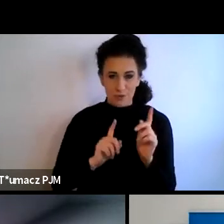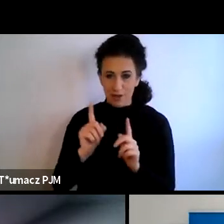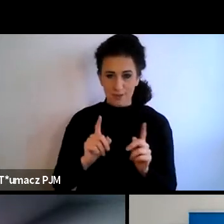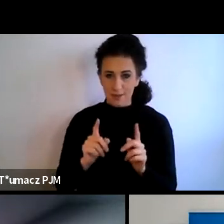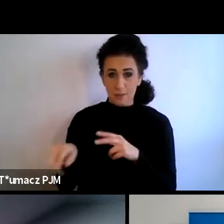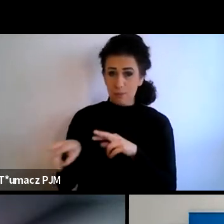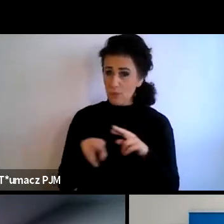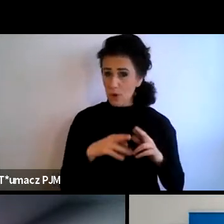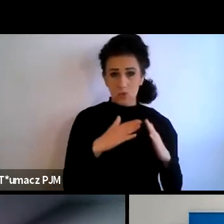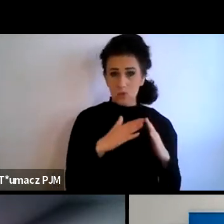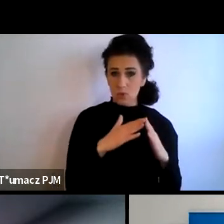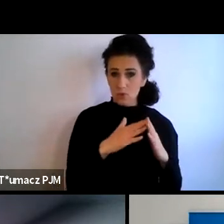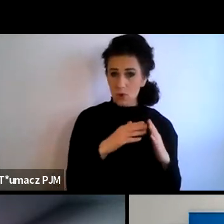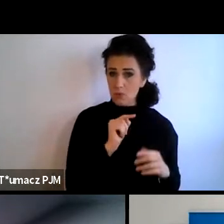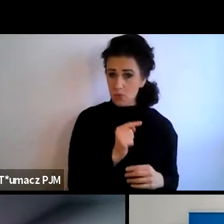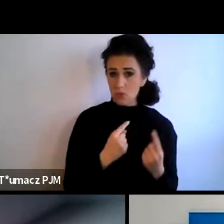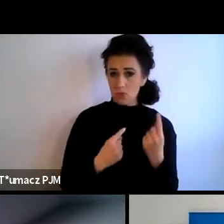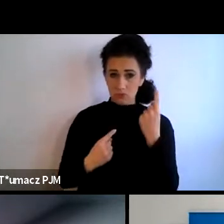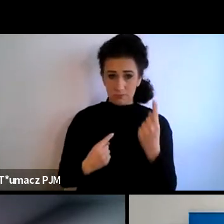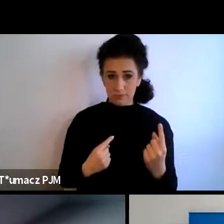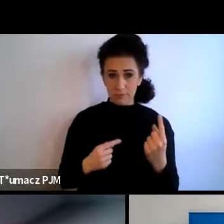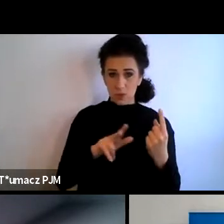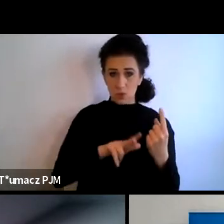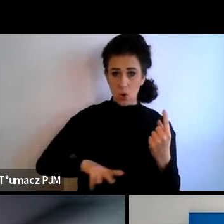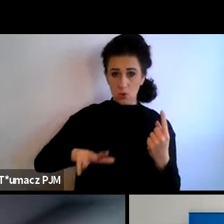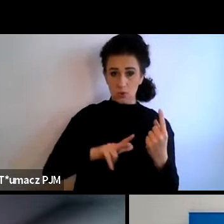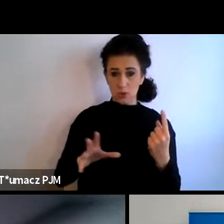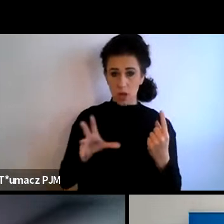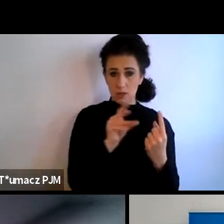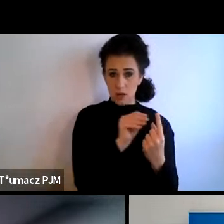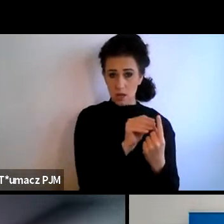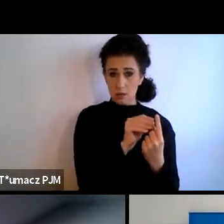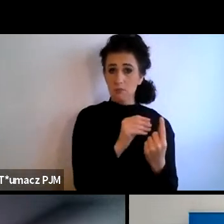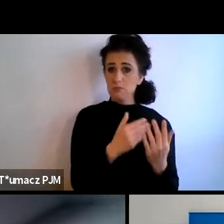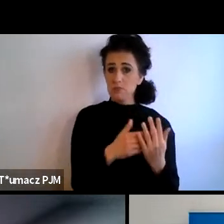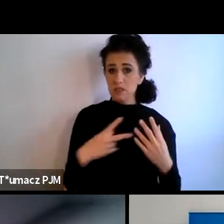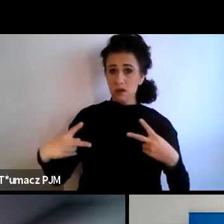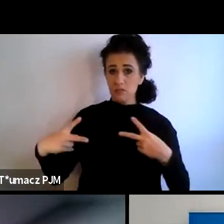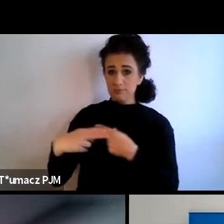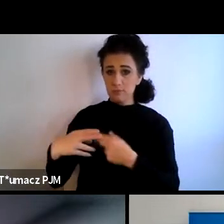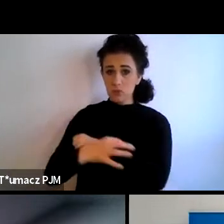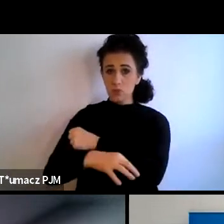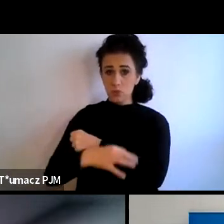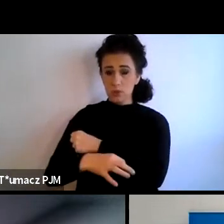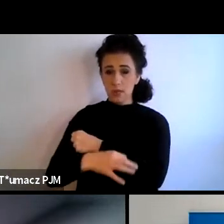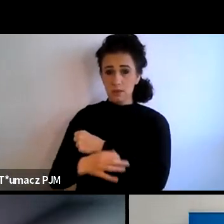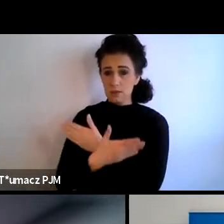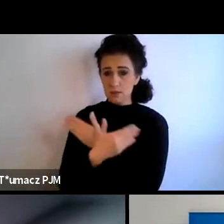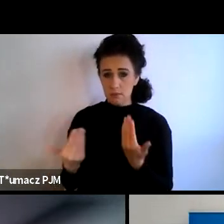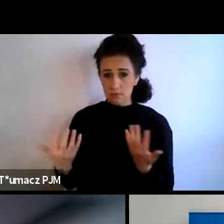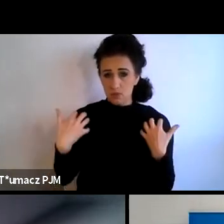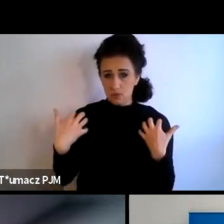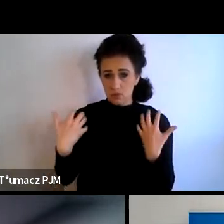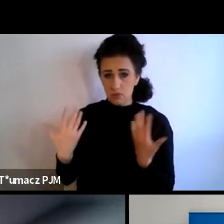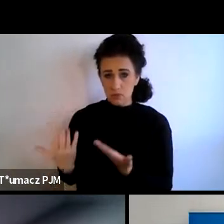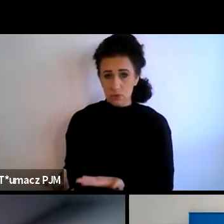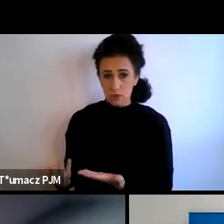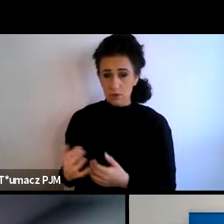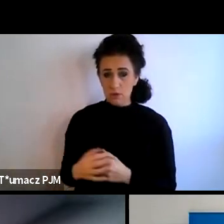domu i są tylko z rodziną, zostali praktycznie zupełnie odcięci od życia studenckiego, a